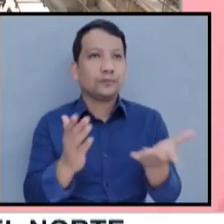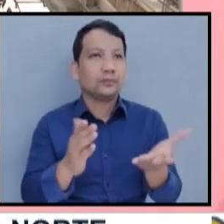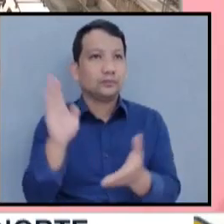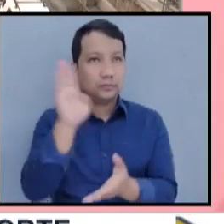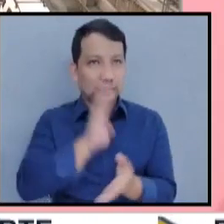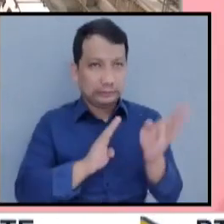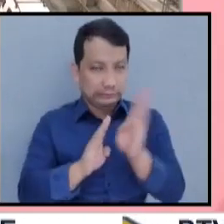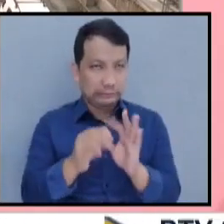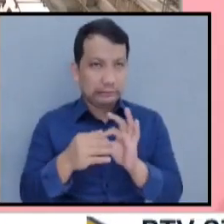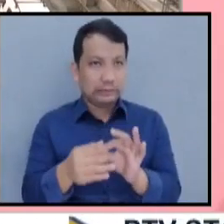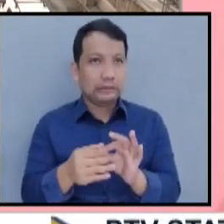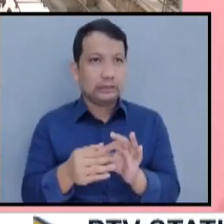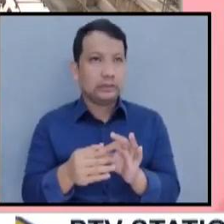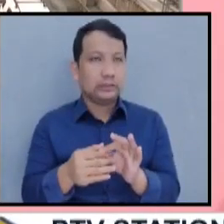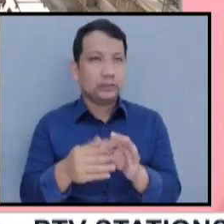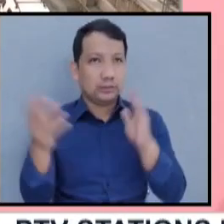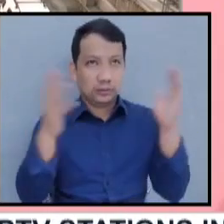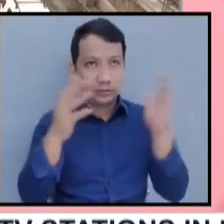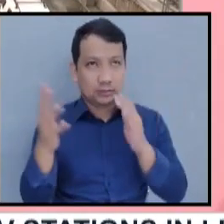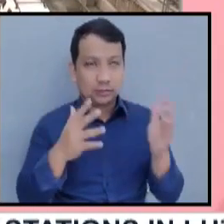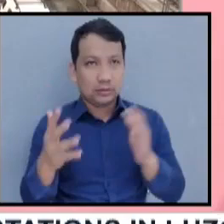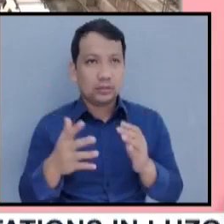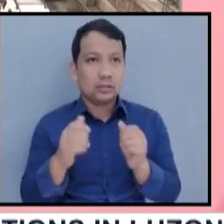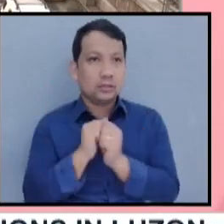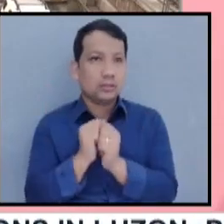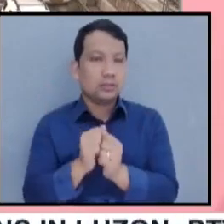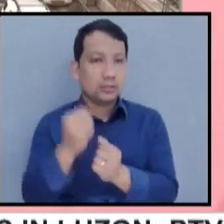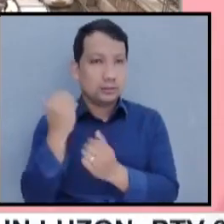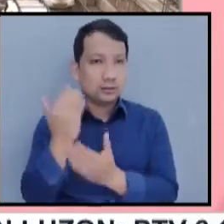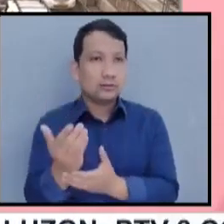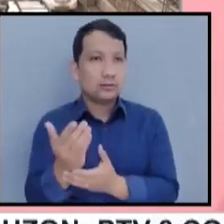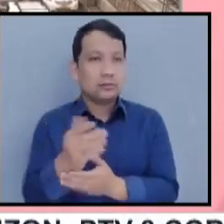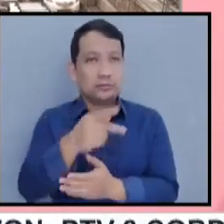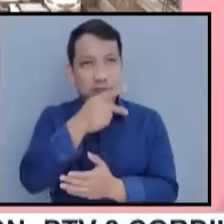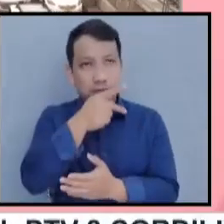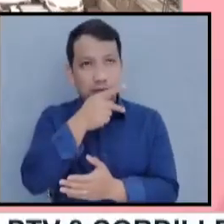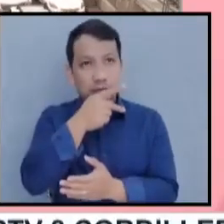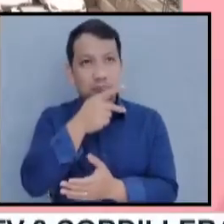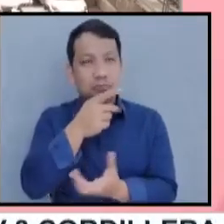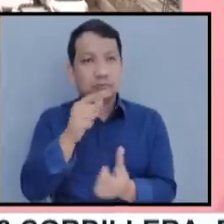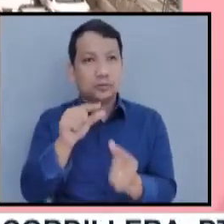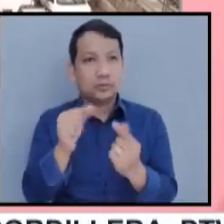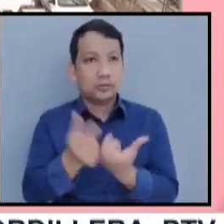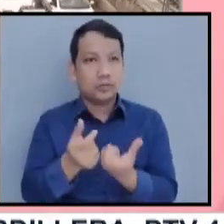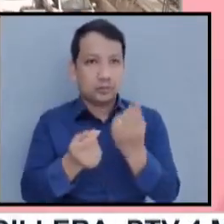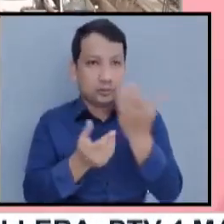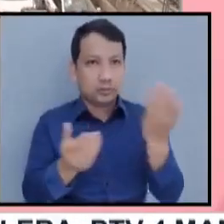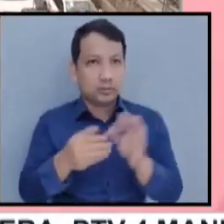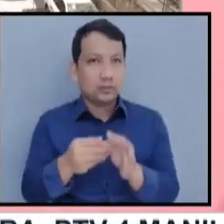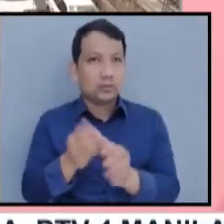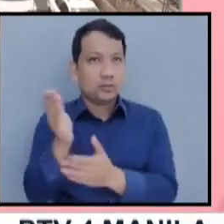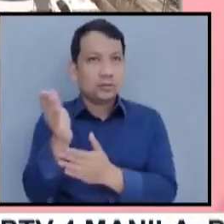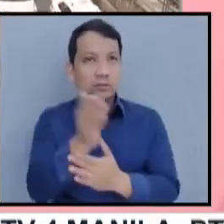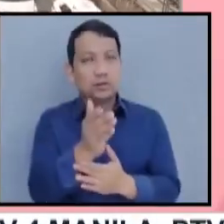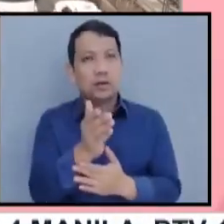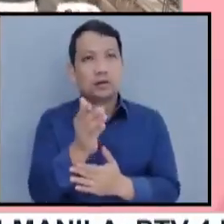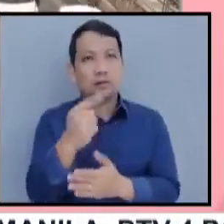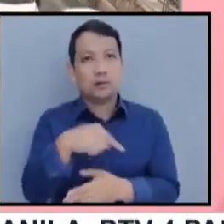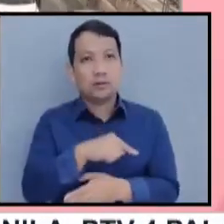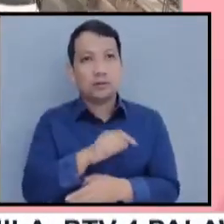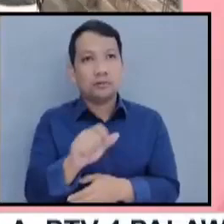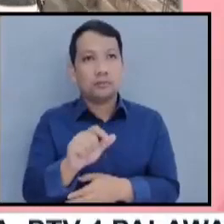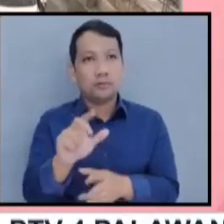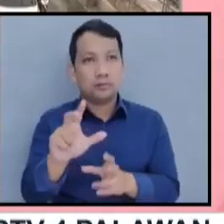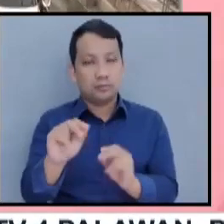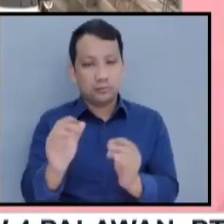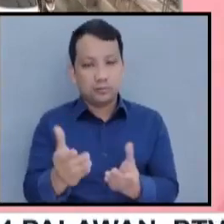ng nasabing bagyo. Ipinapaubayan naman sa mga pribadong paaralan ang desisyon ng pagsuspende ng kanilang klase ngayong